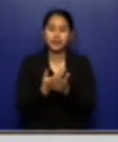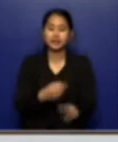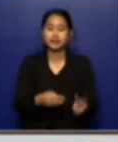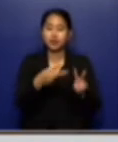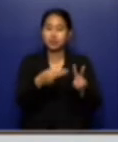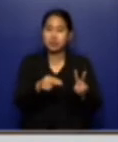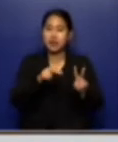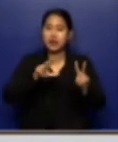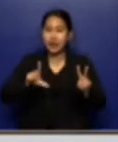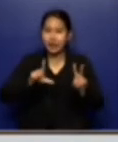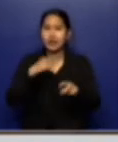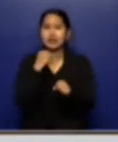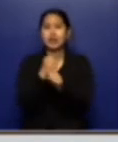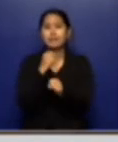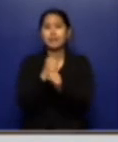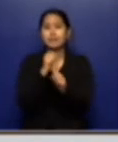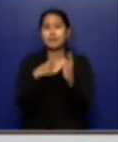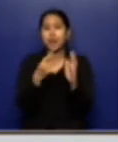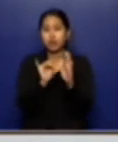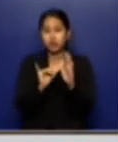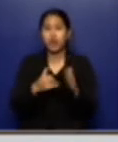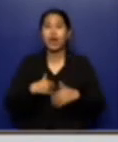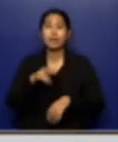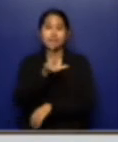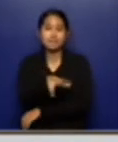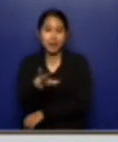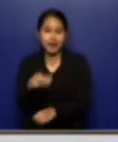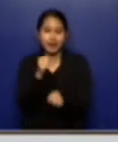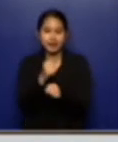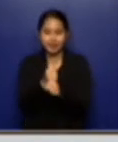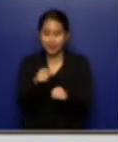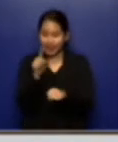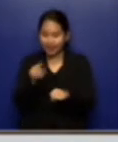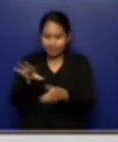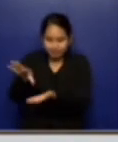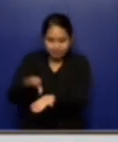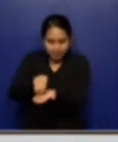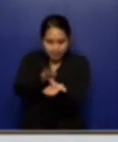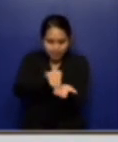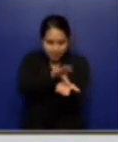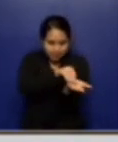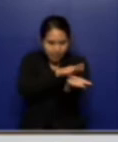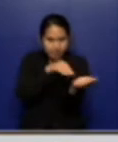เรากำลังทำยุทธศาสตร์พรรคเพื่อไทยกำลังทำเก็บรวบรวมข้อมูล